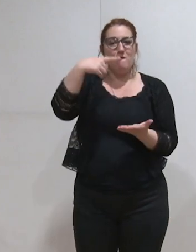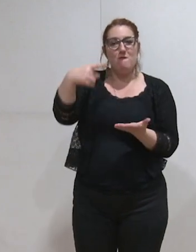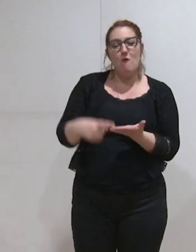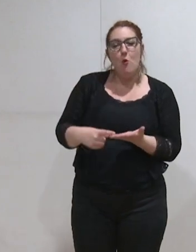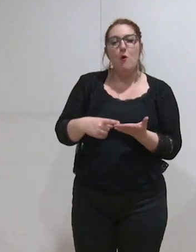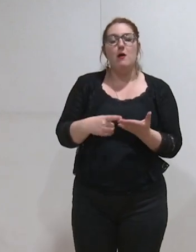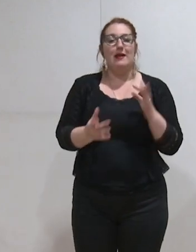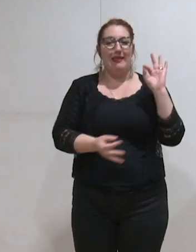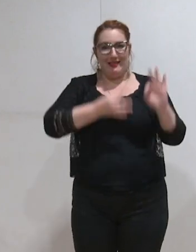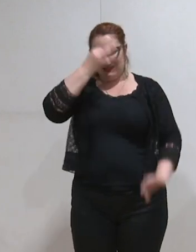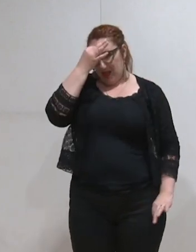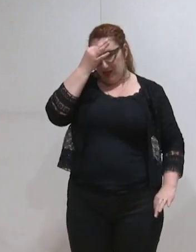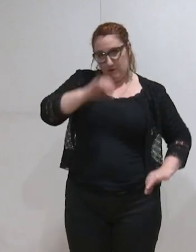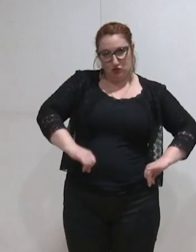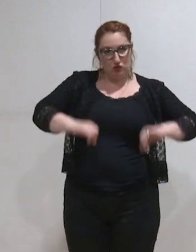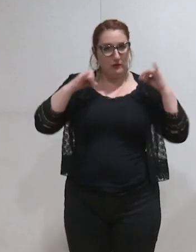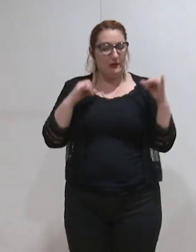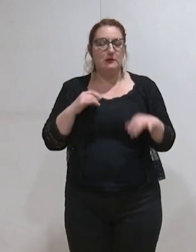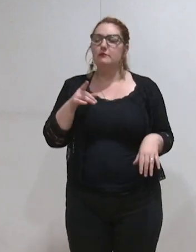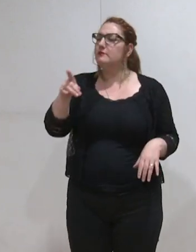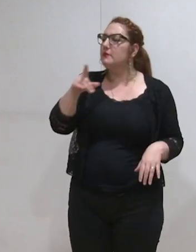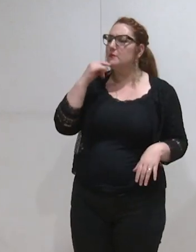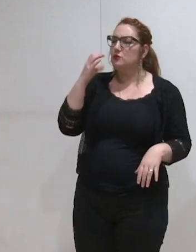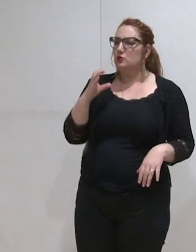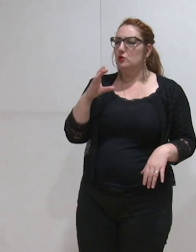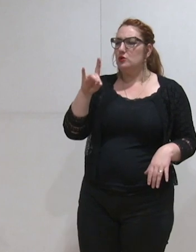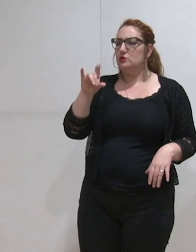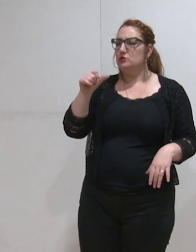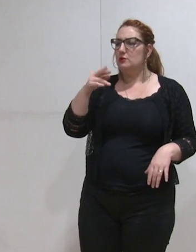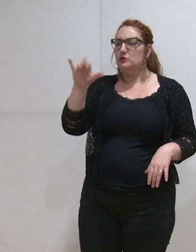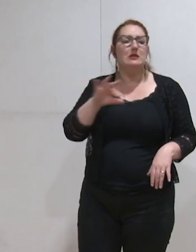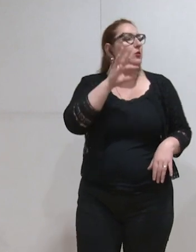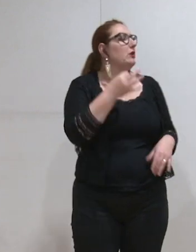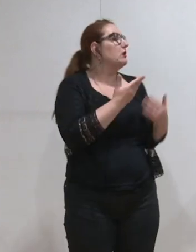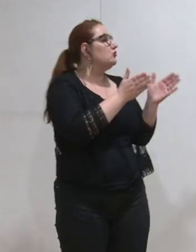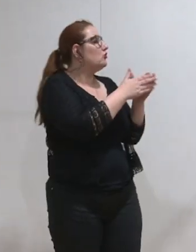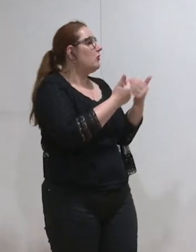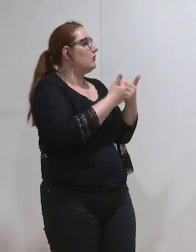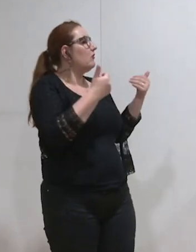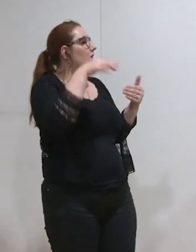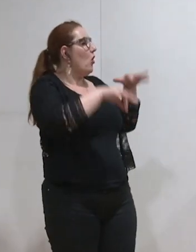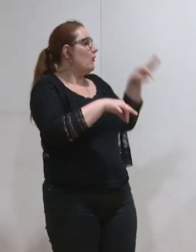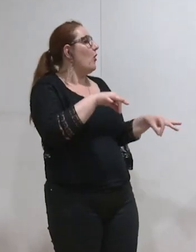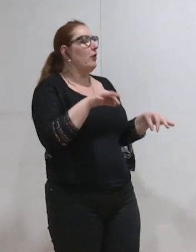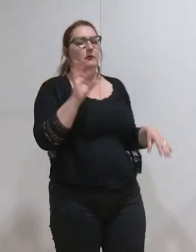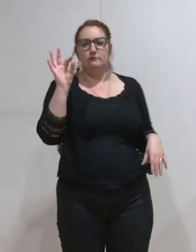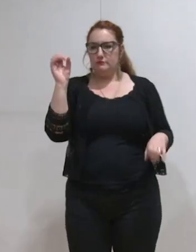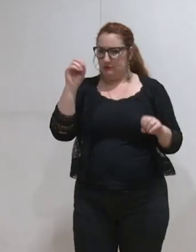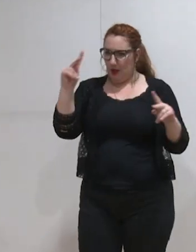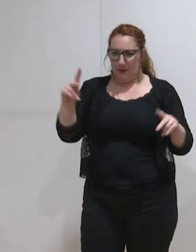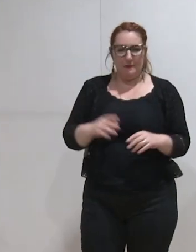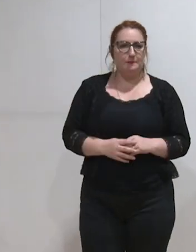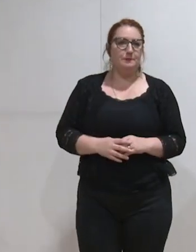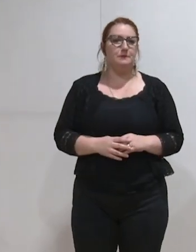chamusi oui c'est pour vous demander de voter de manière séparée les les BAFA et le fige très